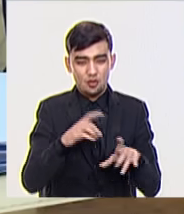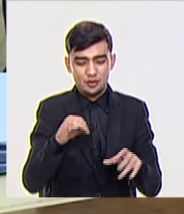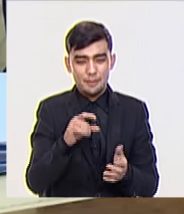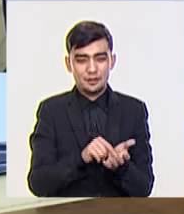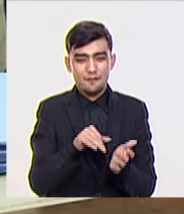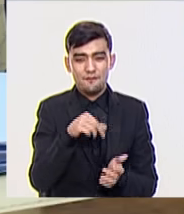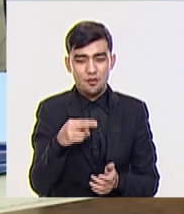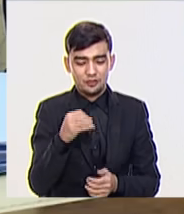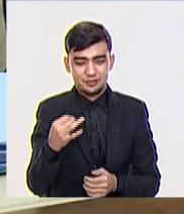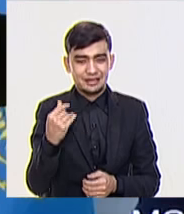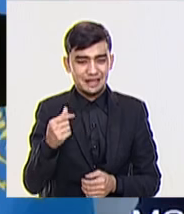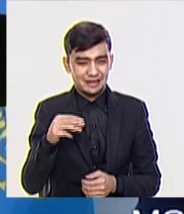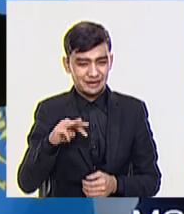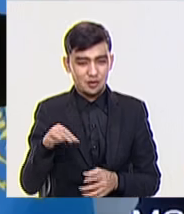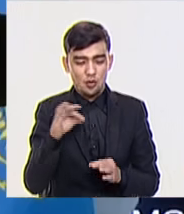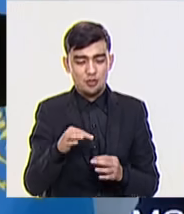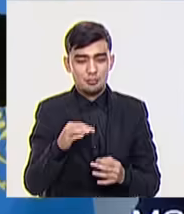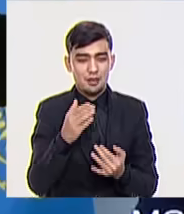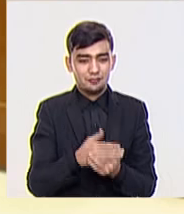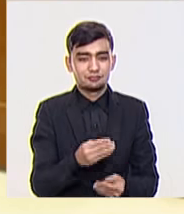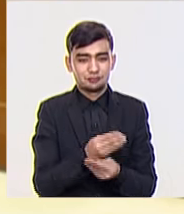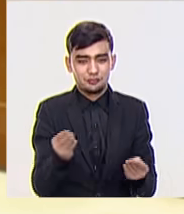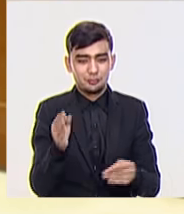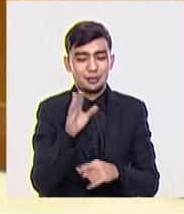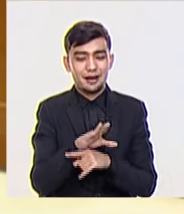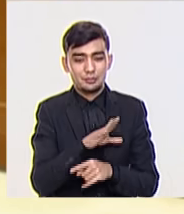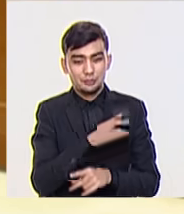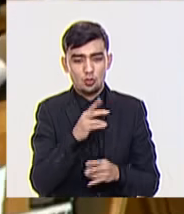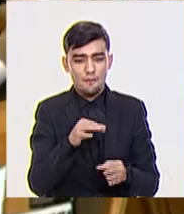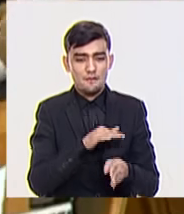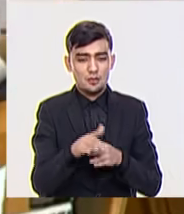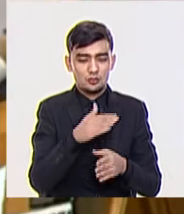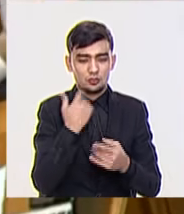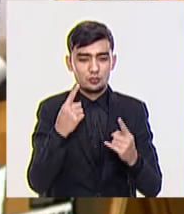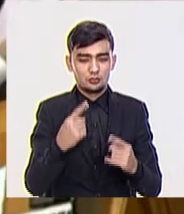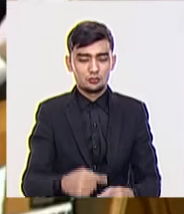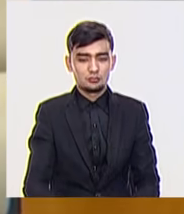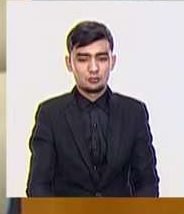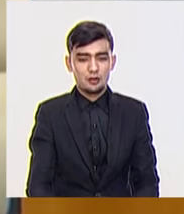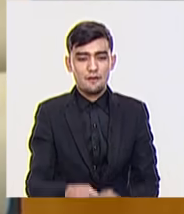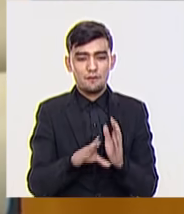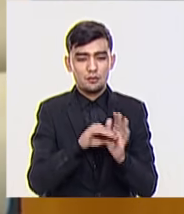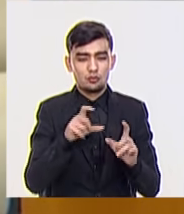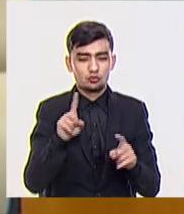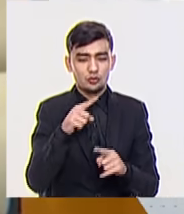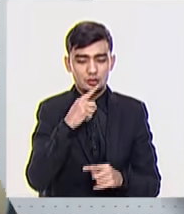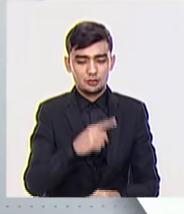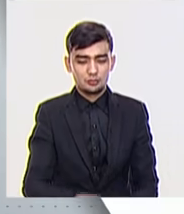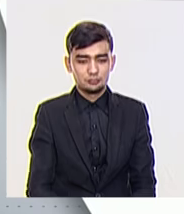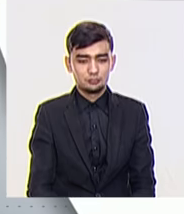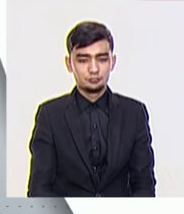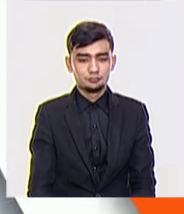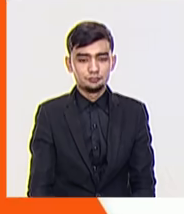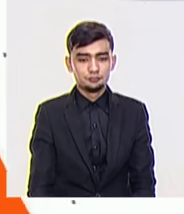зейнетақы жинағында қаржының қажетті бөлігін беріңдер деген тапсырмасы неге орындалмай жатыр? Депутаттар не дейді?